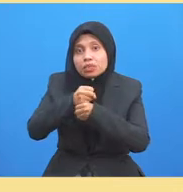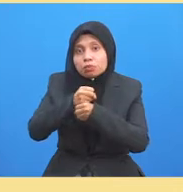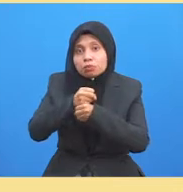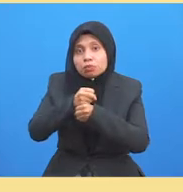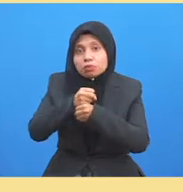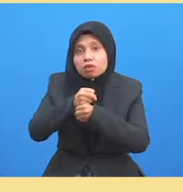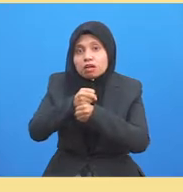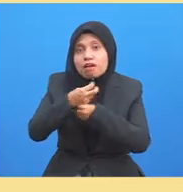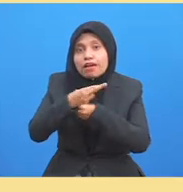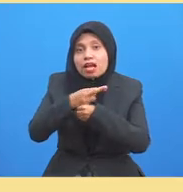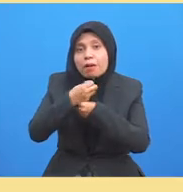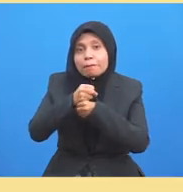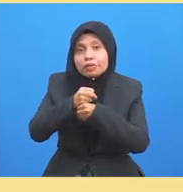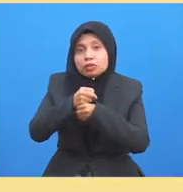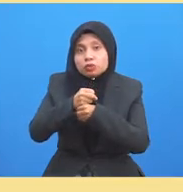bentuk,